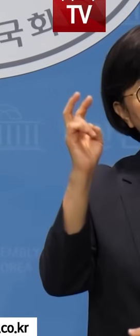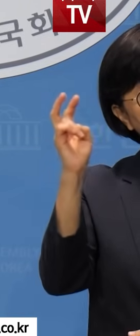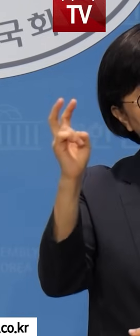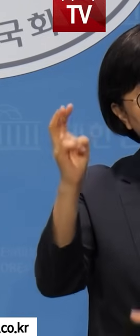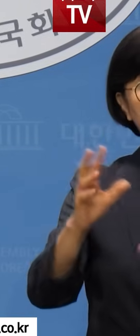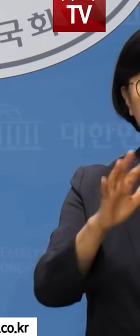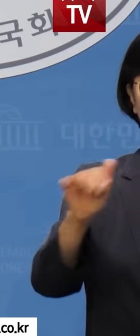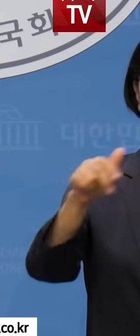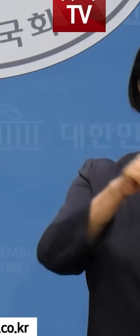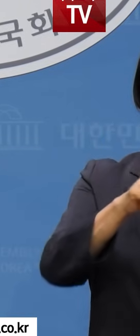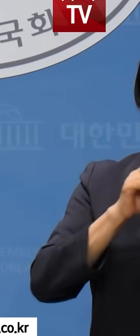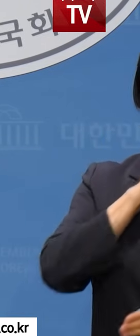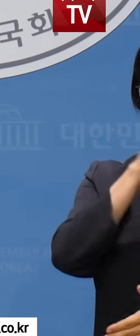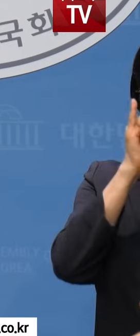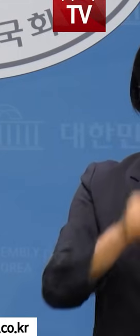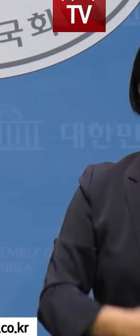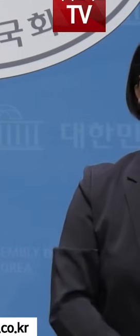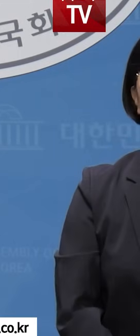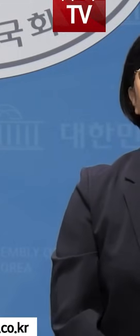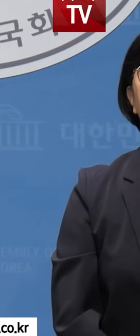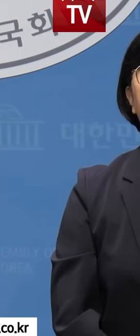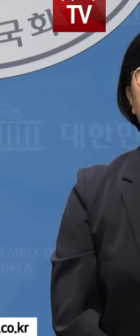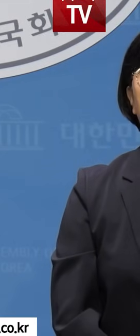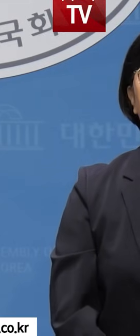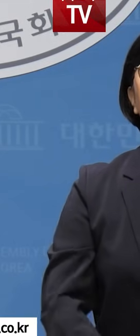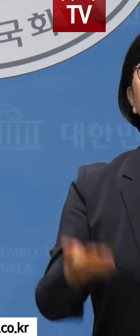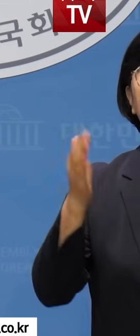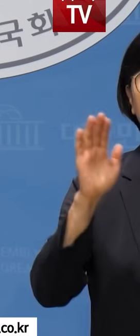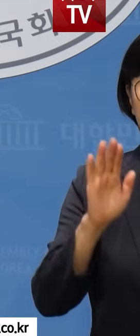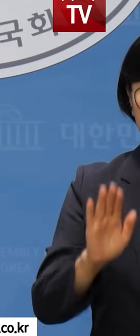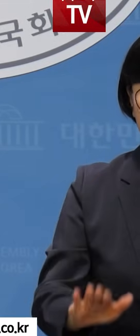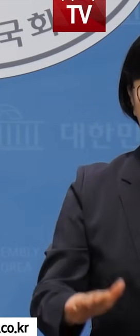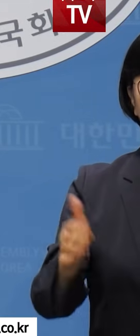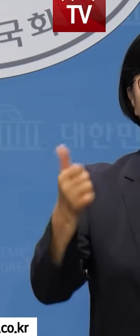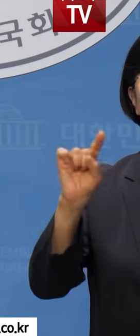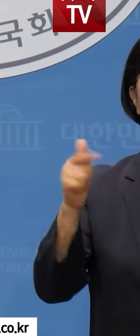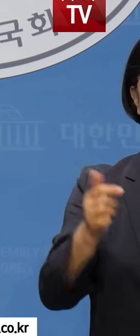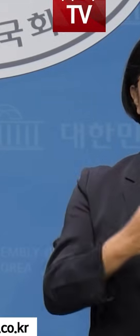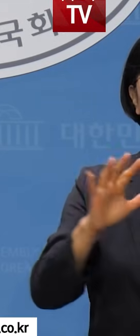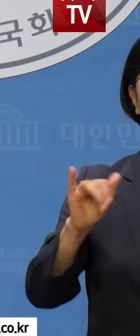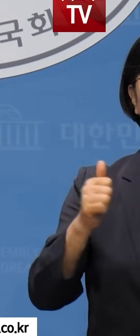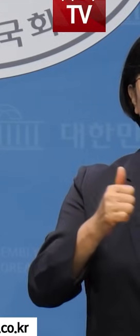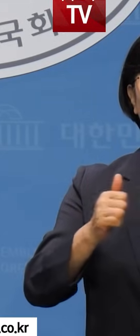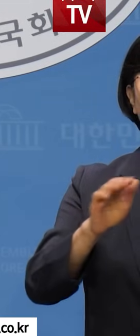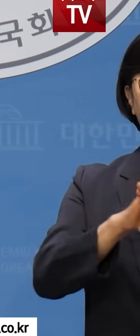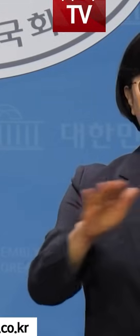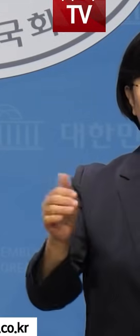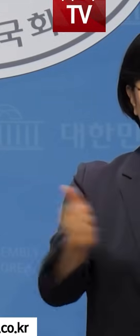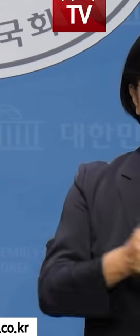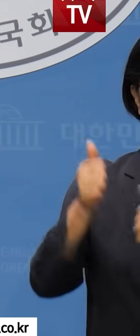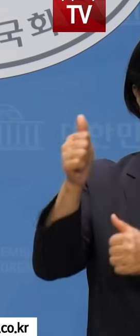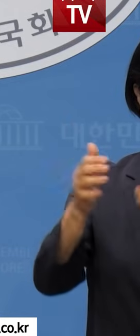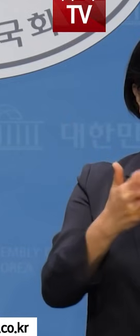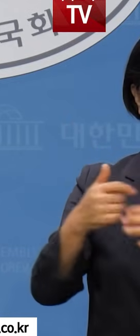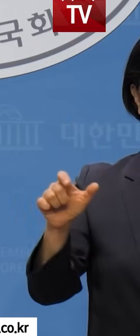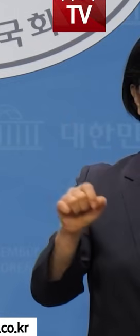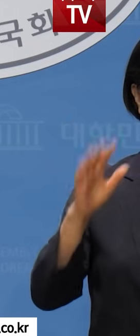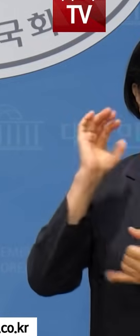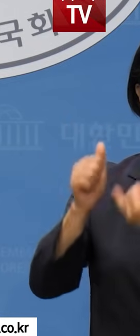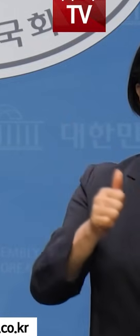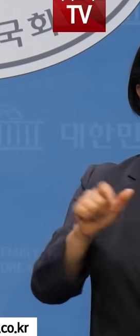아닌지 국민들은 의심하고 있습니다. 그럼에도 불구하고 한동훈 국민의힘 비대위원장은 김건희